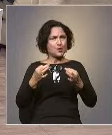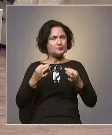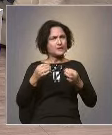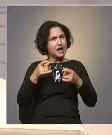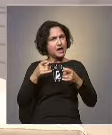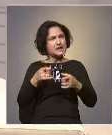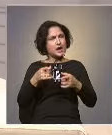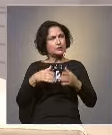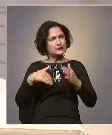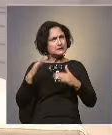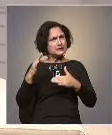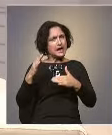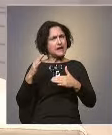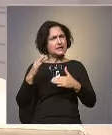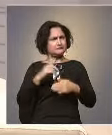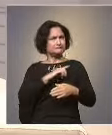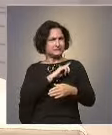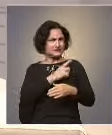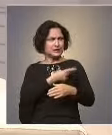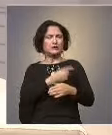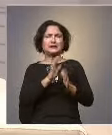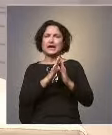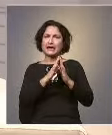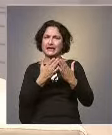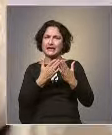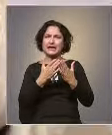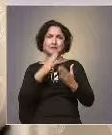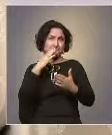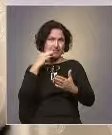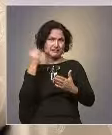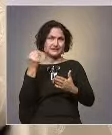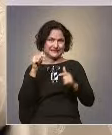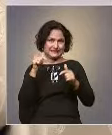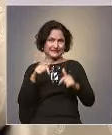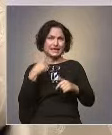може би една от най-силните български книги за последната година. Добре,